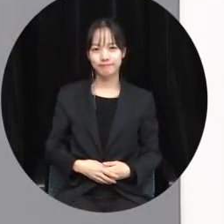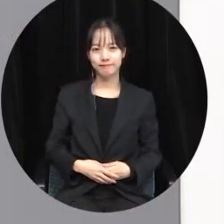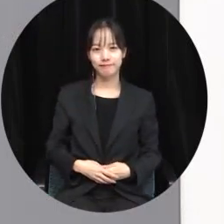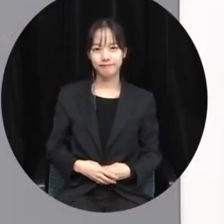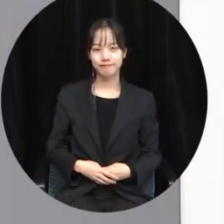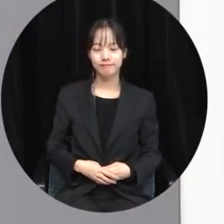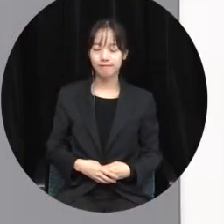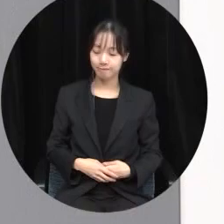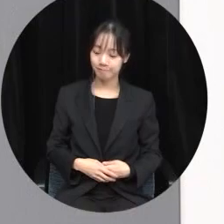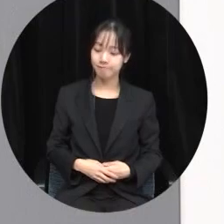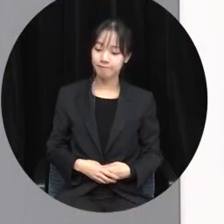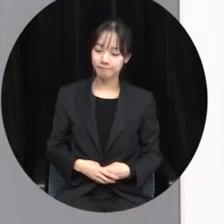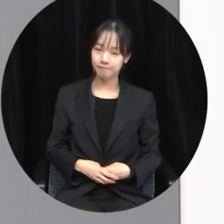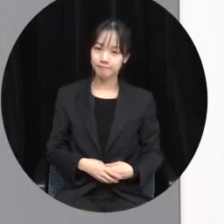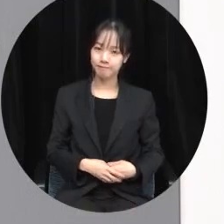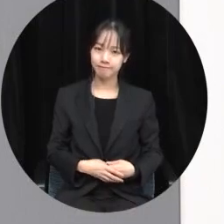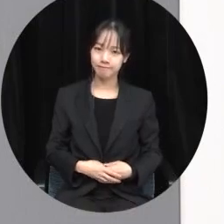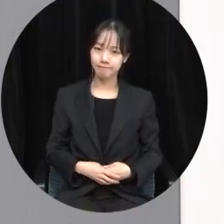지금